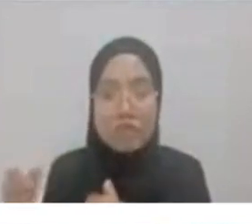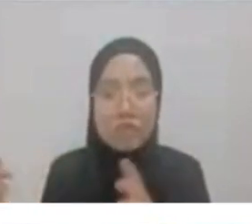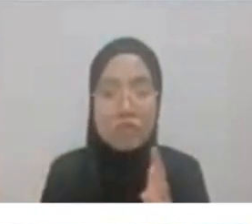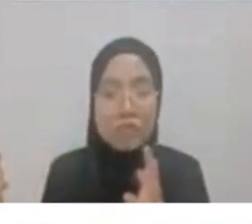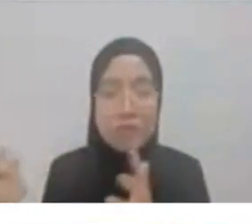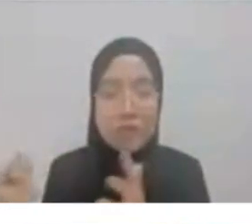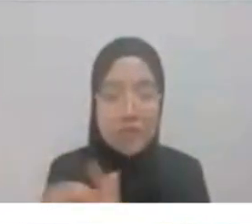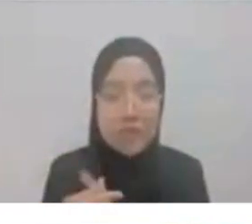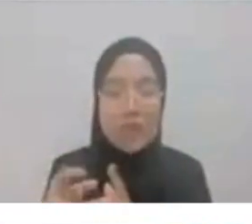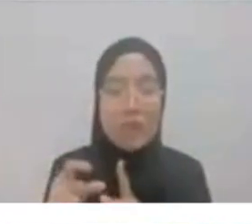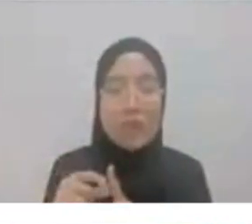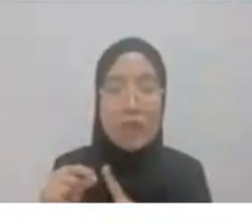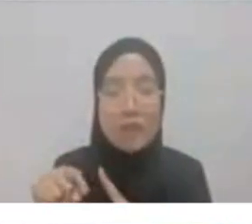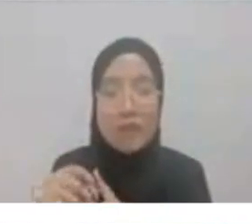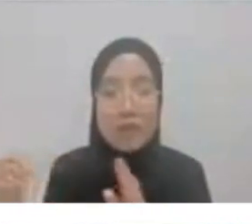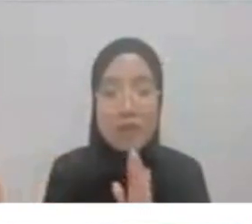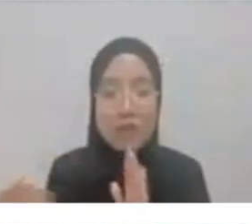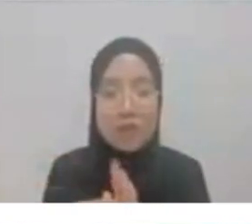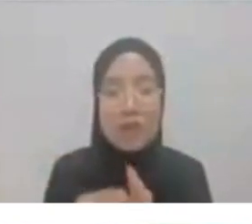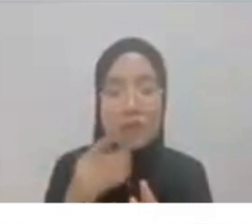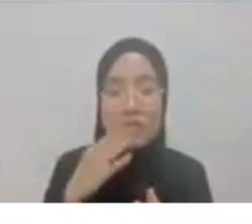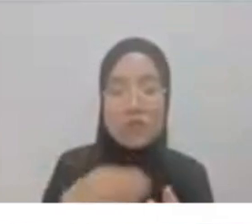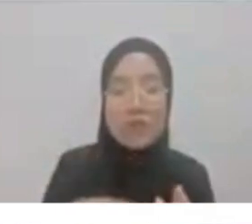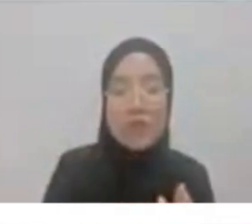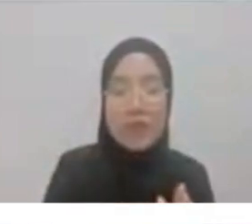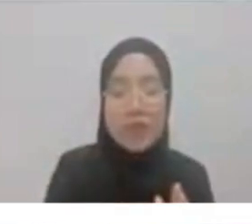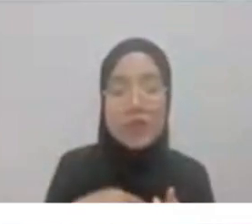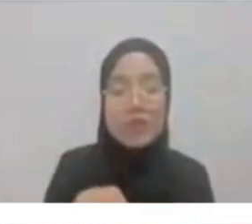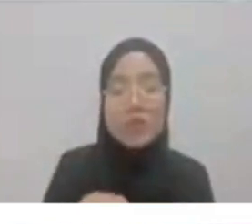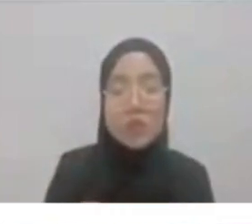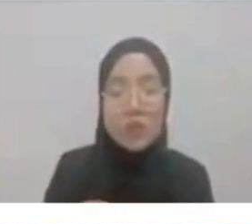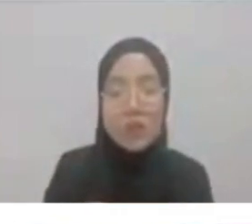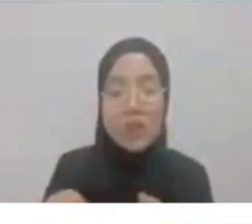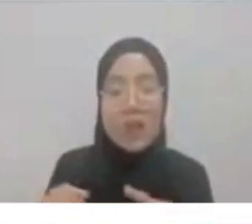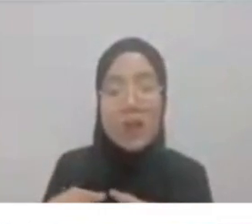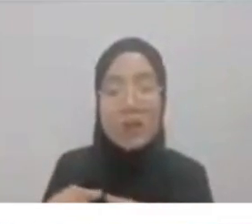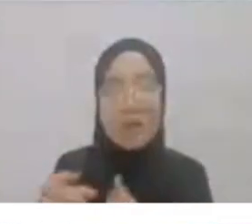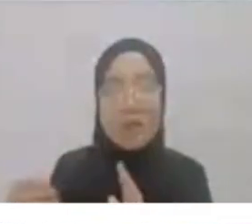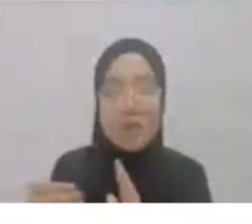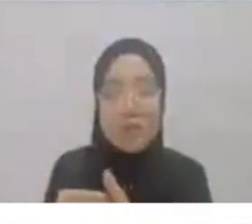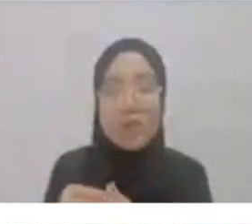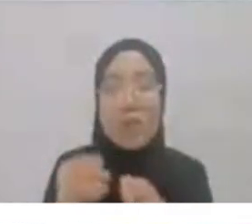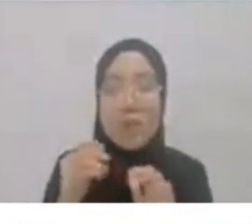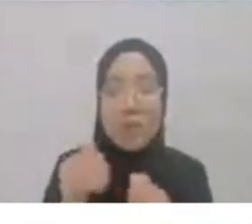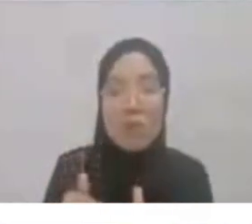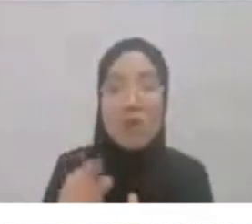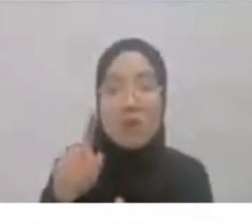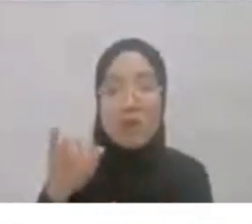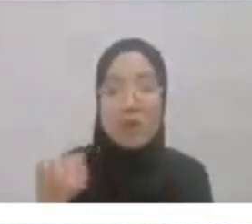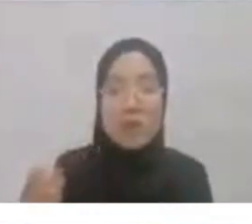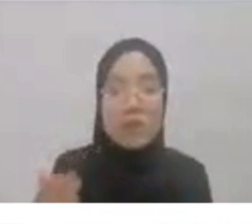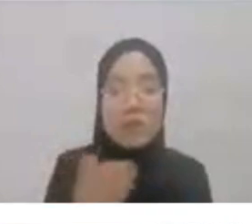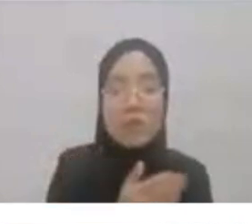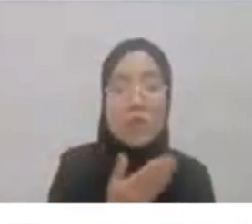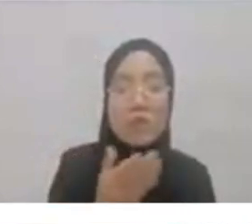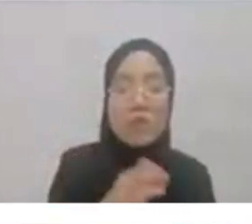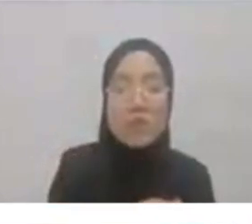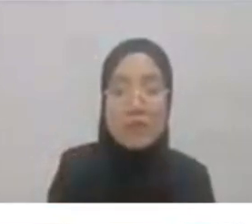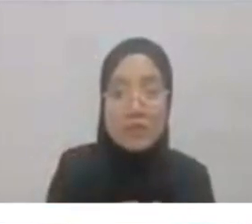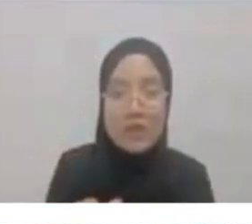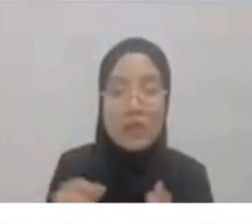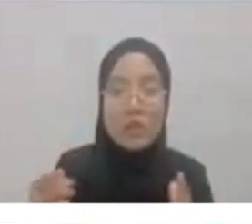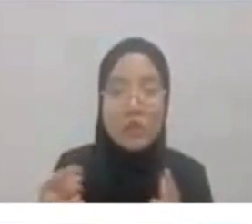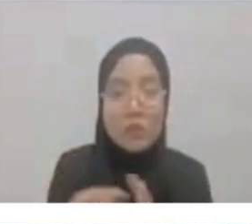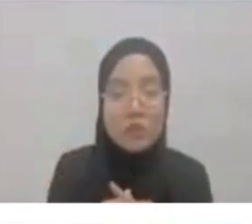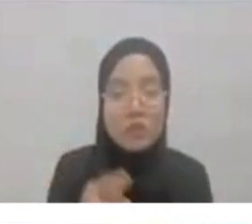memberikan suara pada TPS yang sesuai dengan alamat yang tercantum dalam dokumen identitasnya dan diperbolehkan mencoblos 1 jam sebelum pemungutan suara selesai video putusan